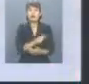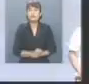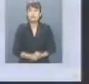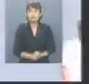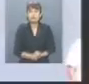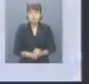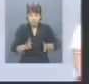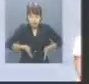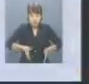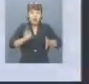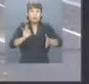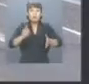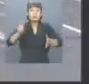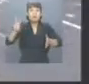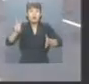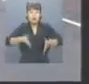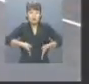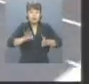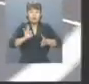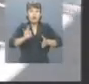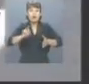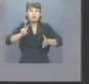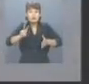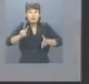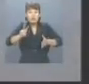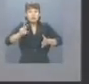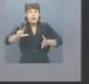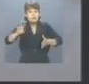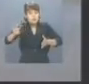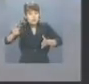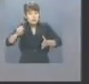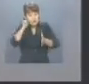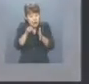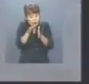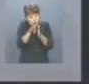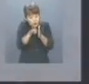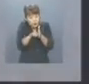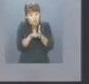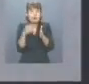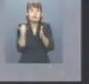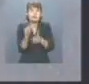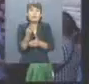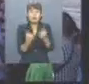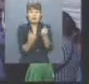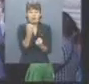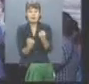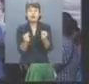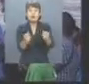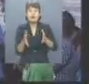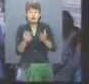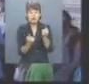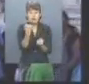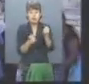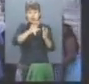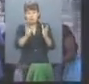สาย2สาย3และสาย4น้ำลดลงบ้างนะครับรถบรรทุกและรถกระบะสามารถสัญจร